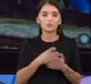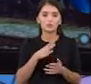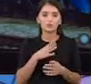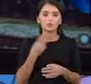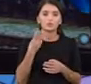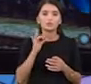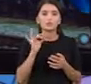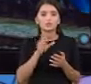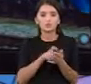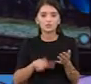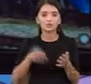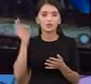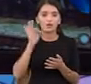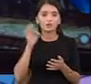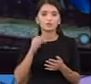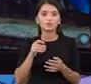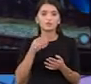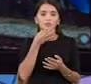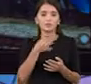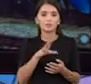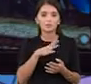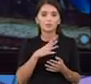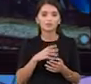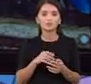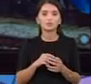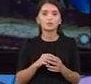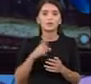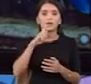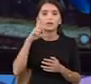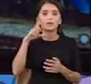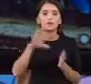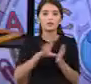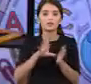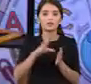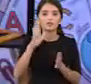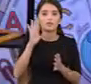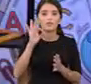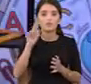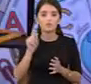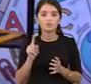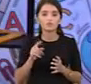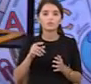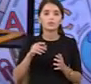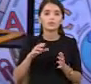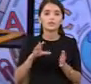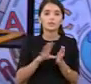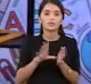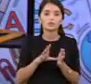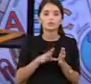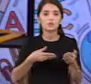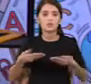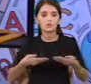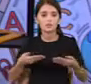Nimani ko'ryapsiz? She'rda bu haqida ham ta'kidlangan edi. Elektrovoz, ya'ni bu elektr orqali